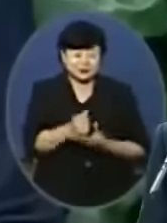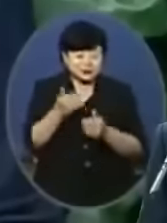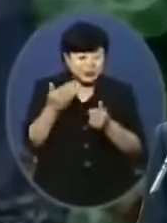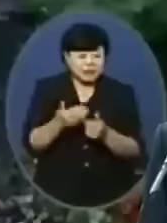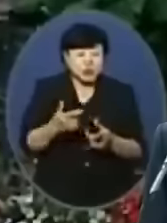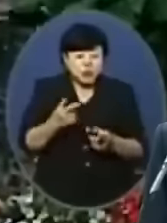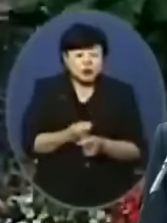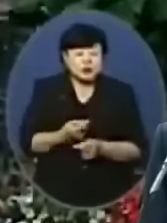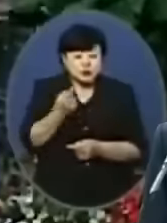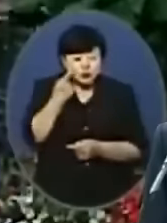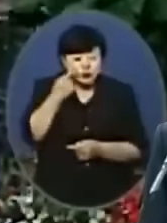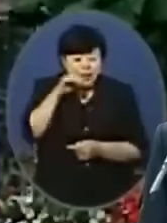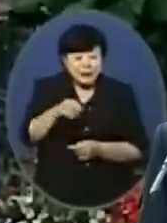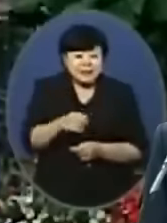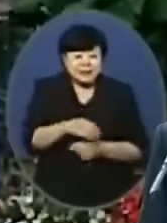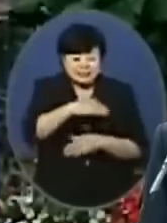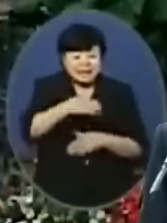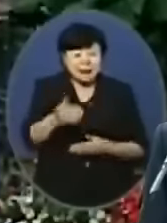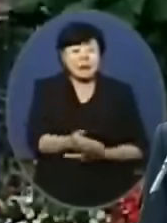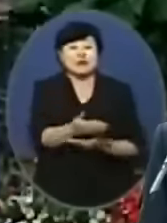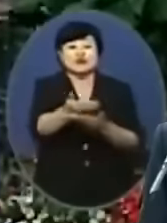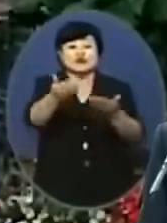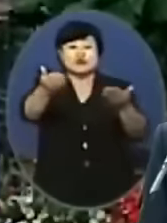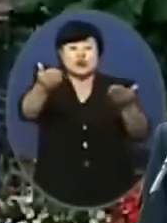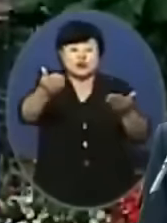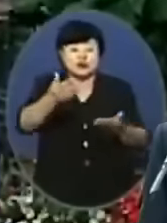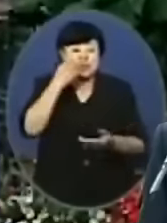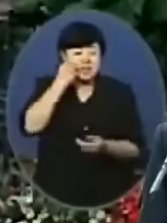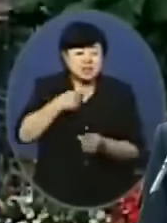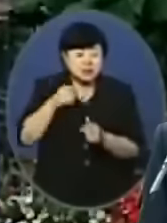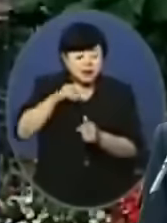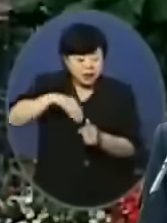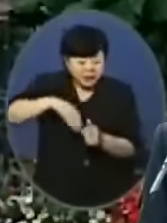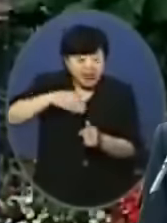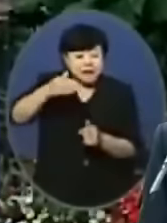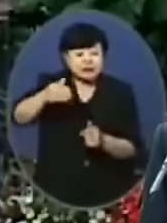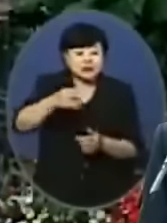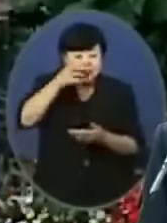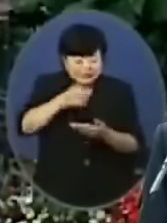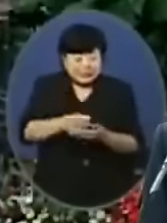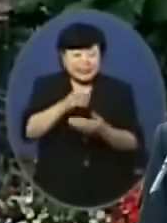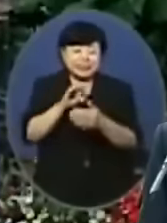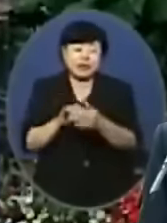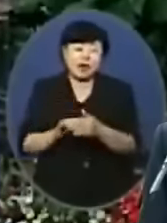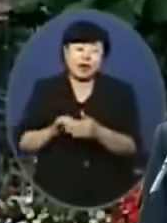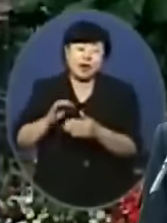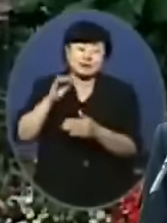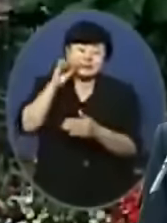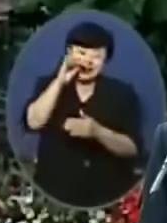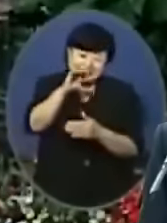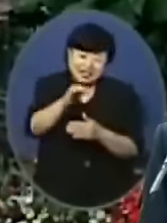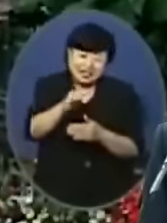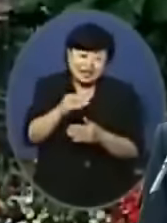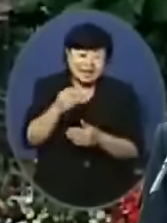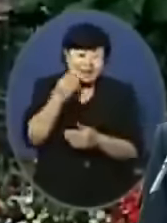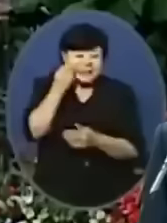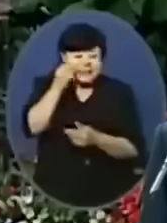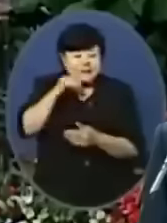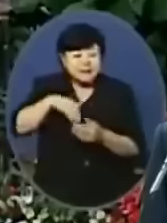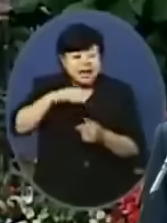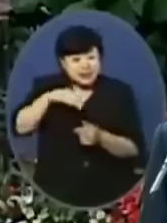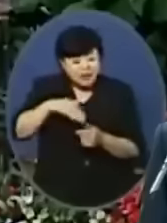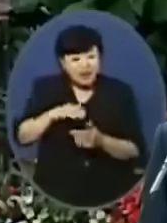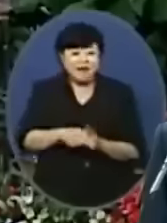주께서 내 원수의 목전에서 내게 상을 차려주시고 기름을 내 머리에 부르셨으니 내 잔이 넘치나이다. 기름을 바른다는